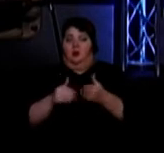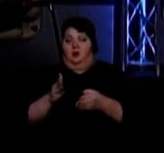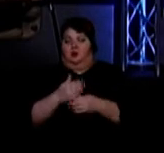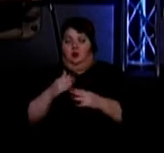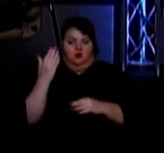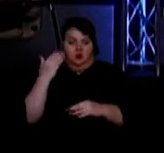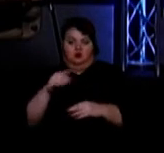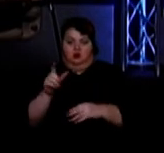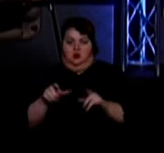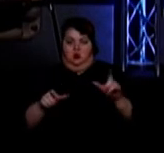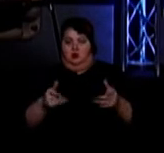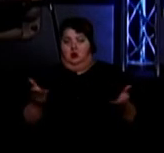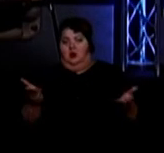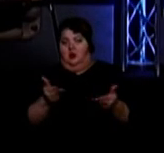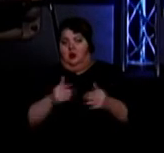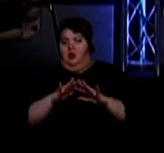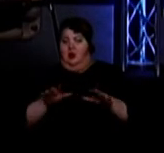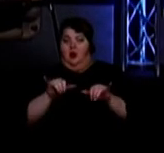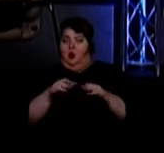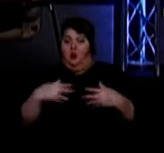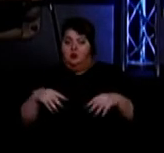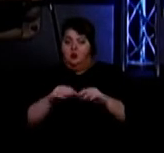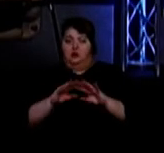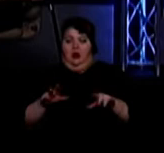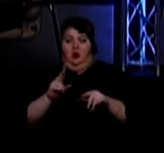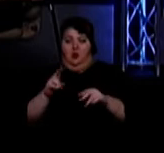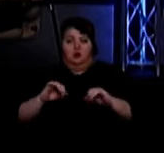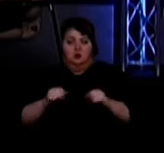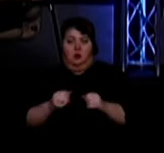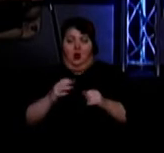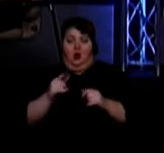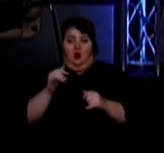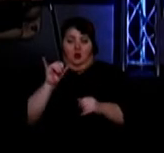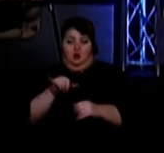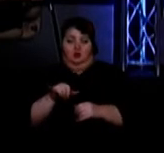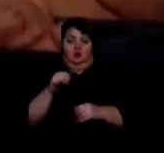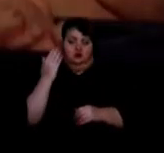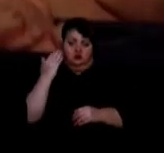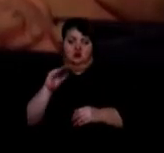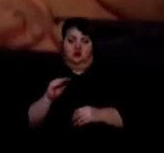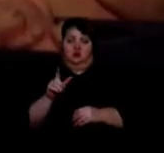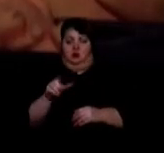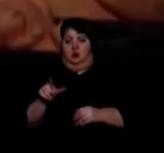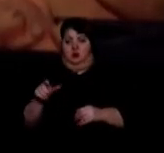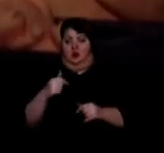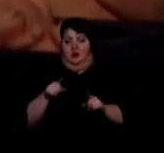ну, чужих людей. Не в родини, не в ще когось, а саме от таких, як ми. У сюжеті,